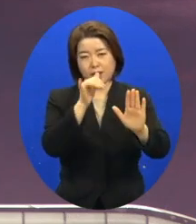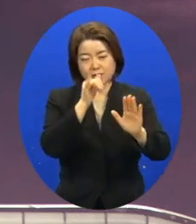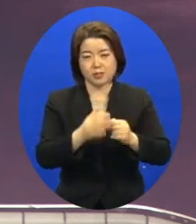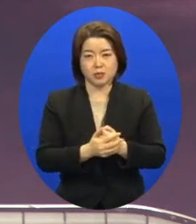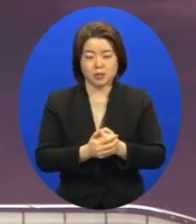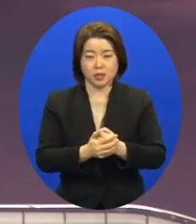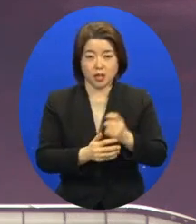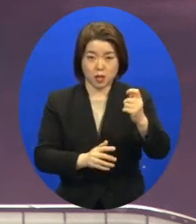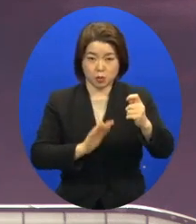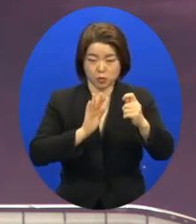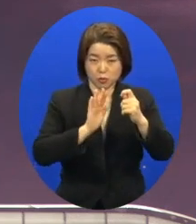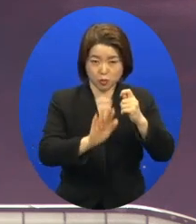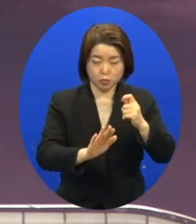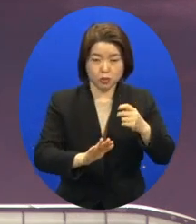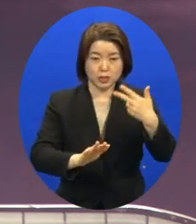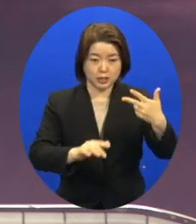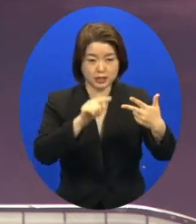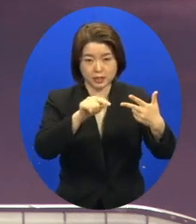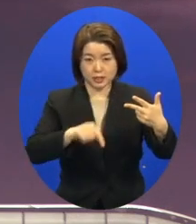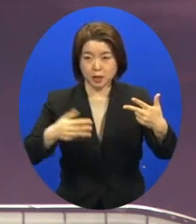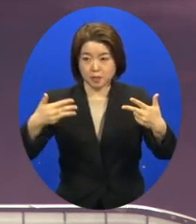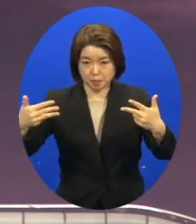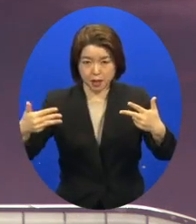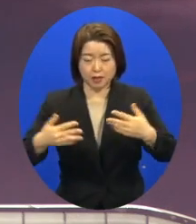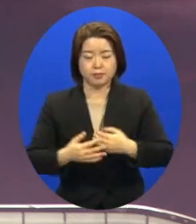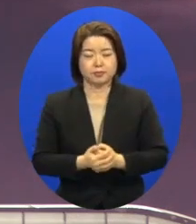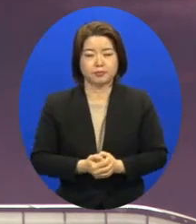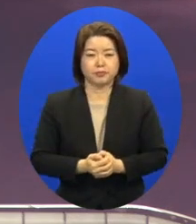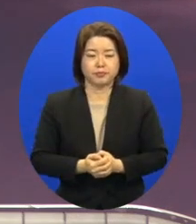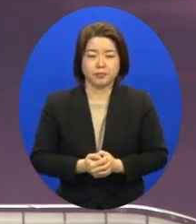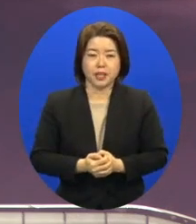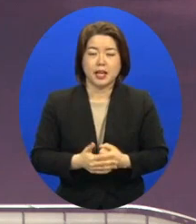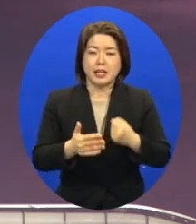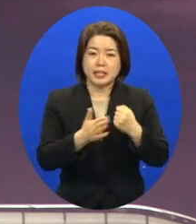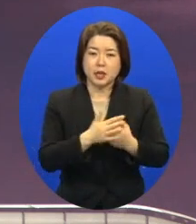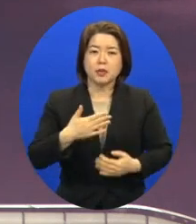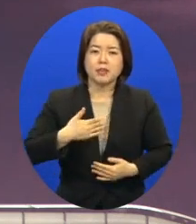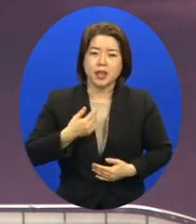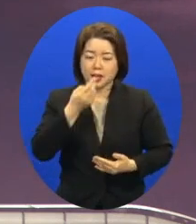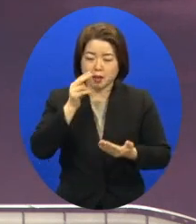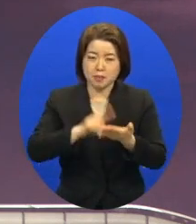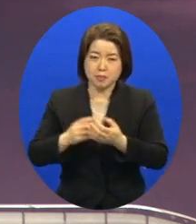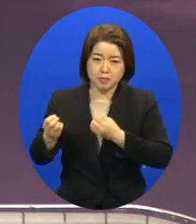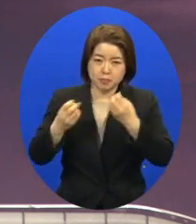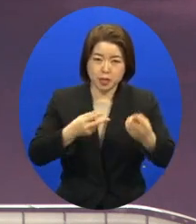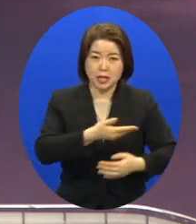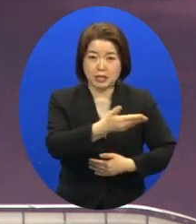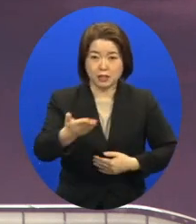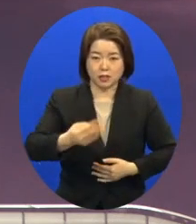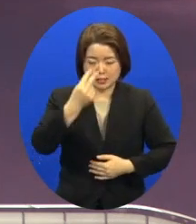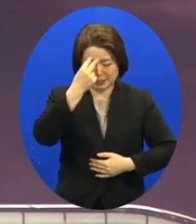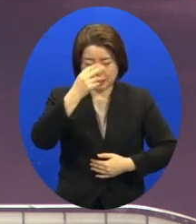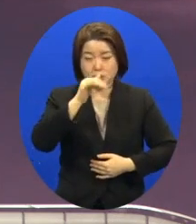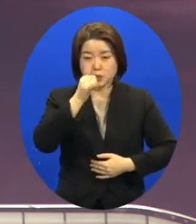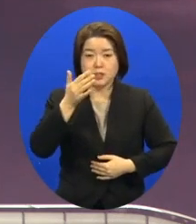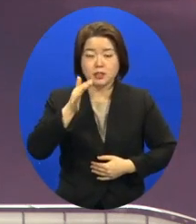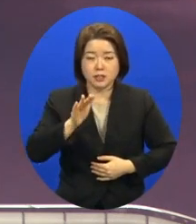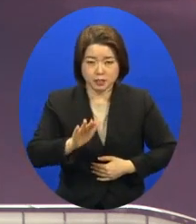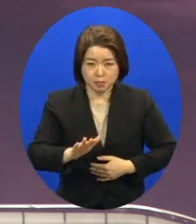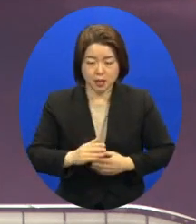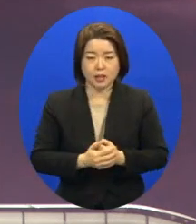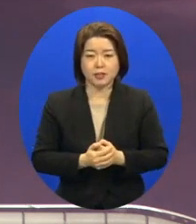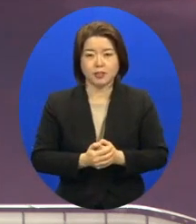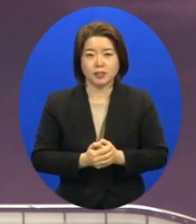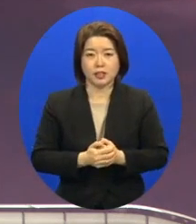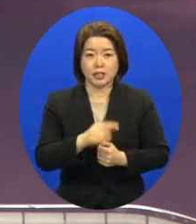후서 7장 8절부터 보면 이렇게 써 있습니다. 그러므로 내가 편지로 너희를 근심하게 하였으나, 이게